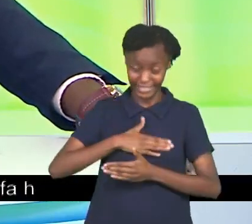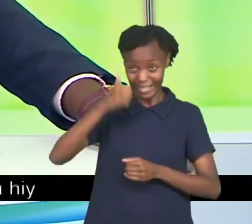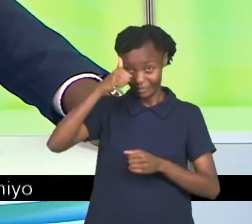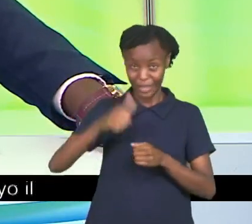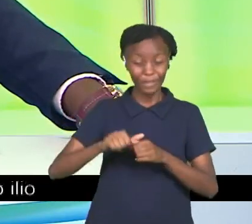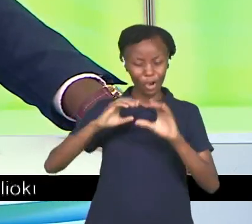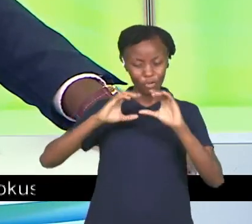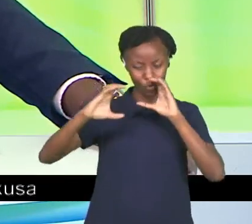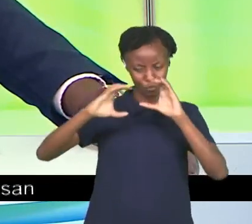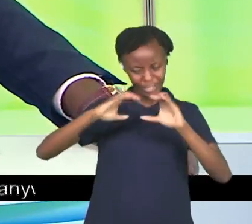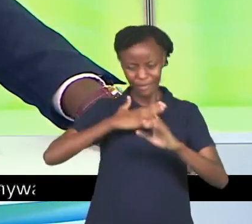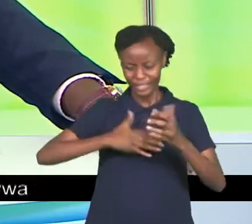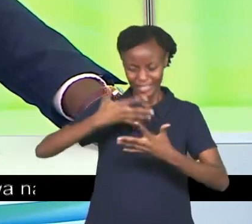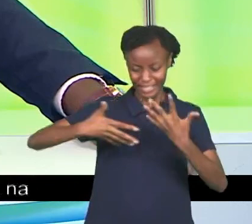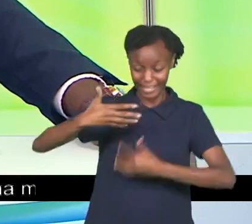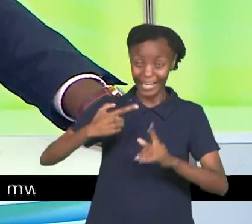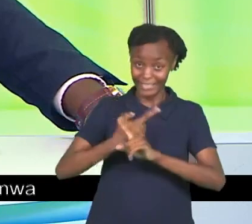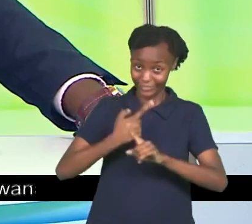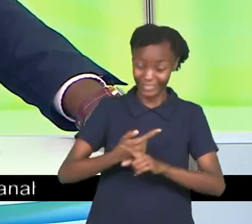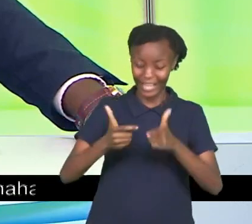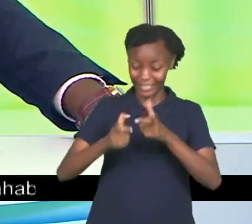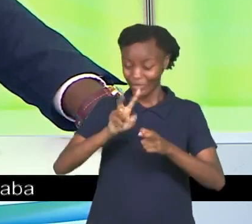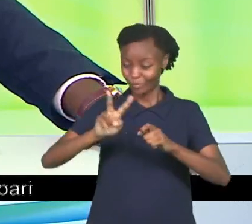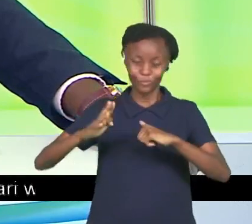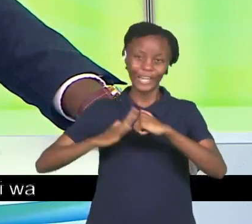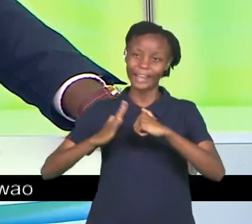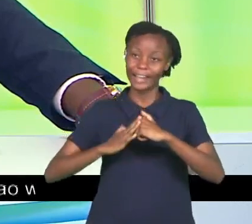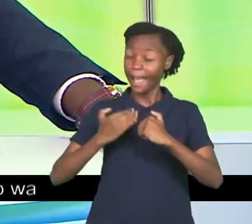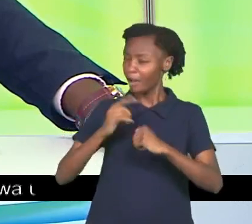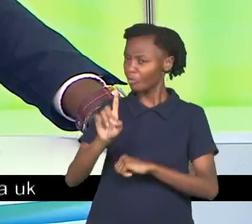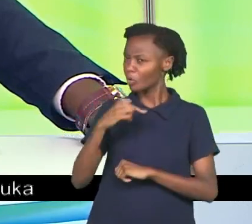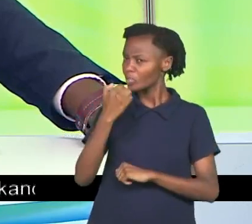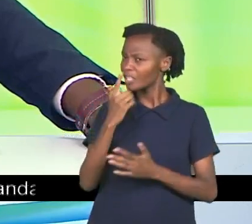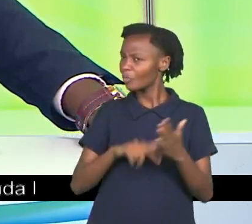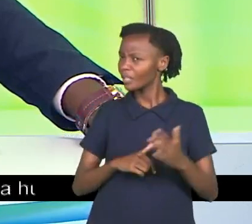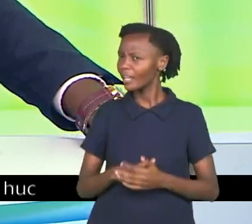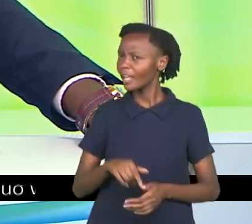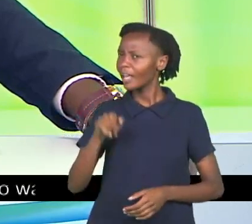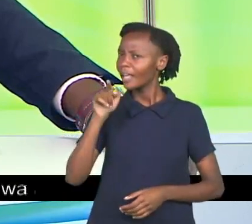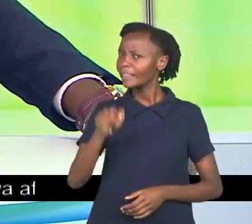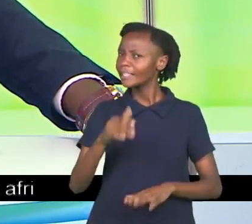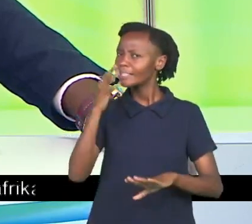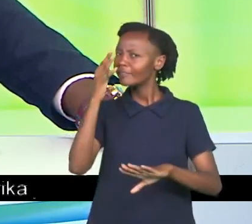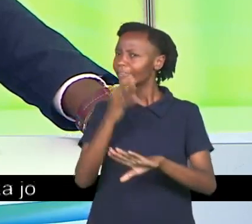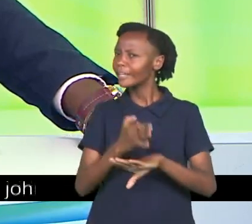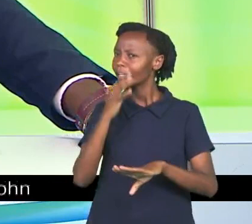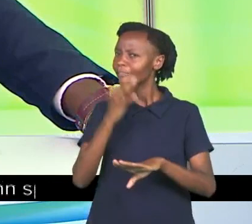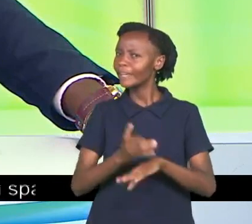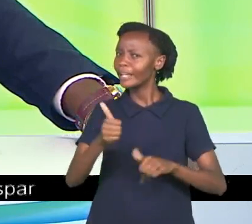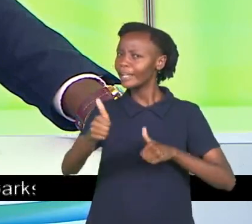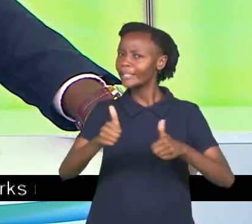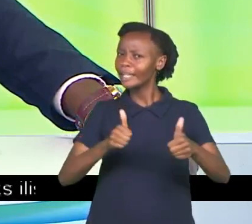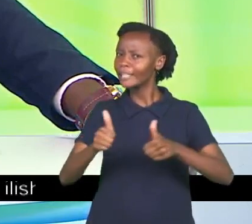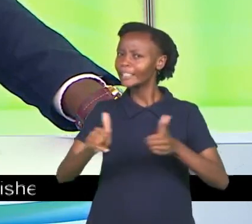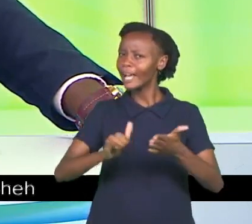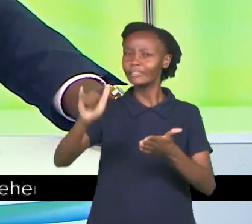wazi kabisa 22999 ndani ya W2999. Naona mmoja hapa anasema huyu rubani bandia ndiye taarifa ninayosubiri kwa hamu zaidi.